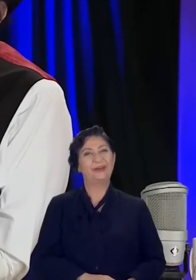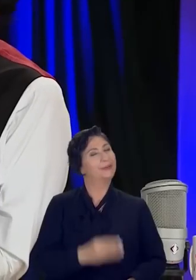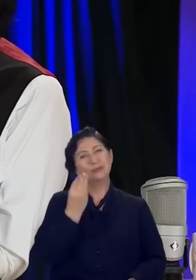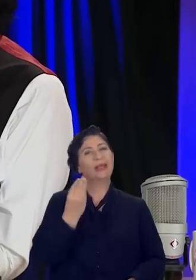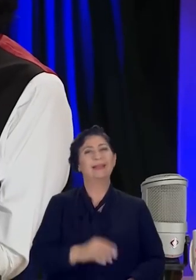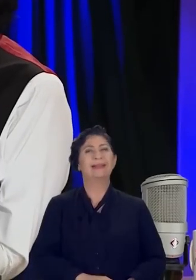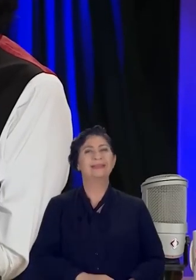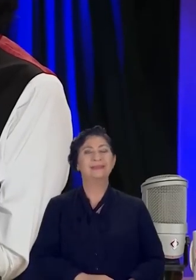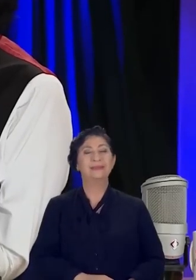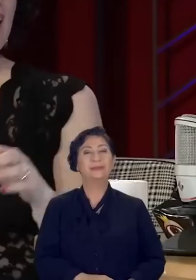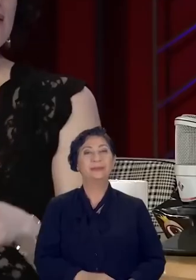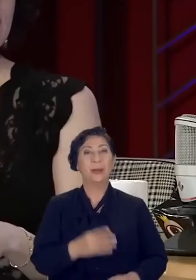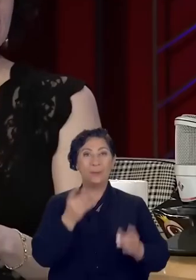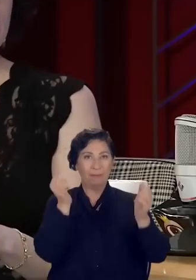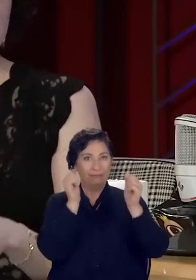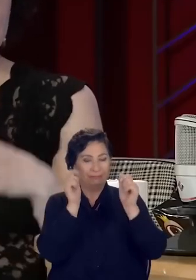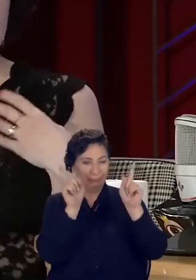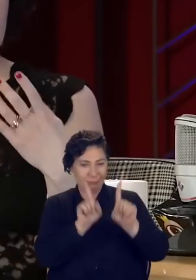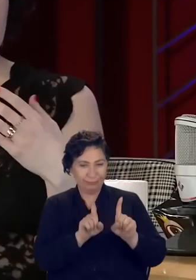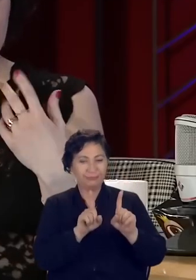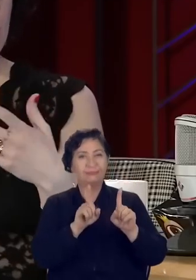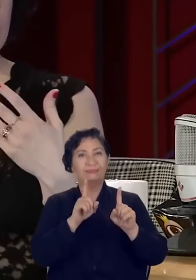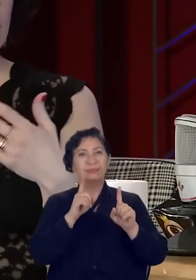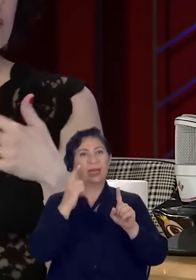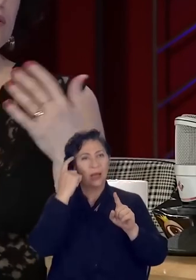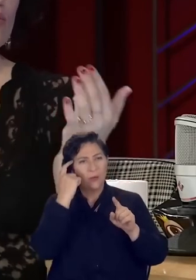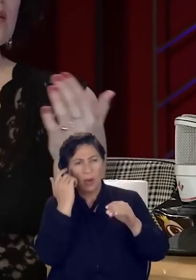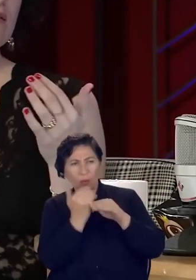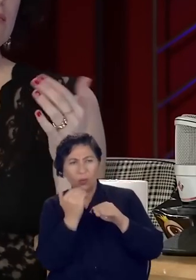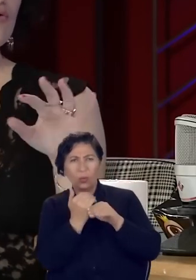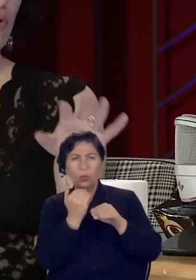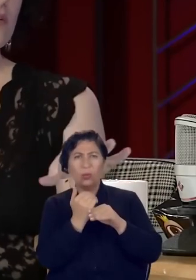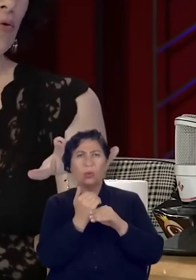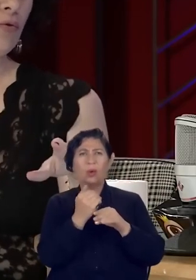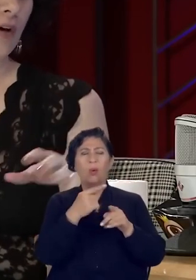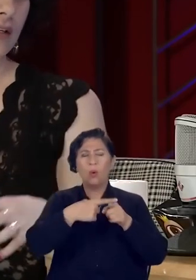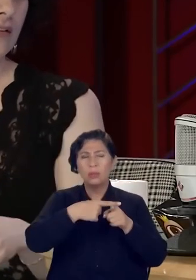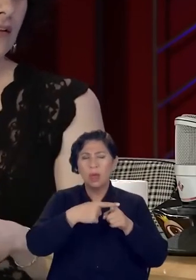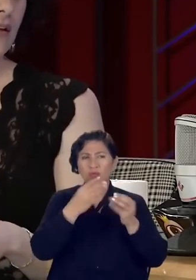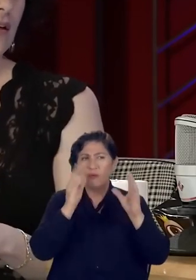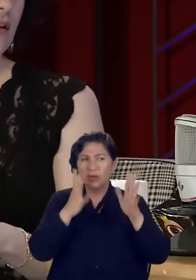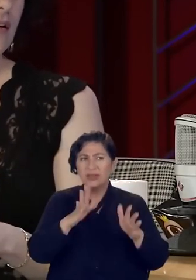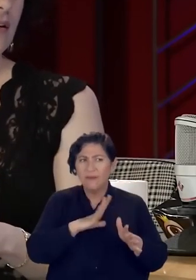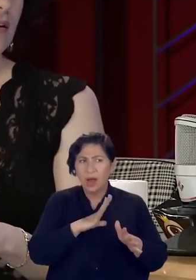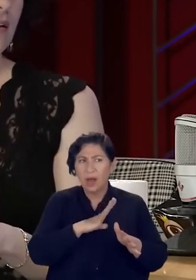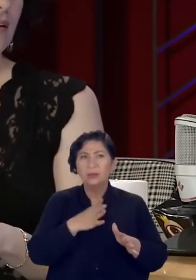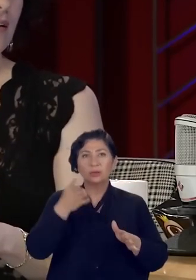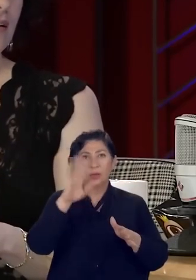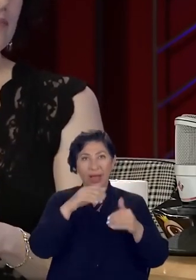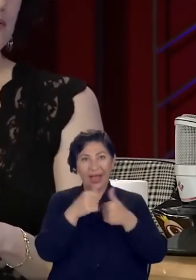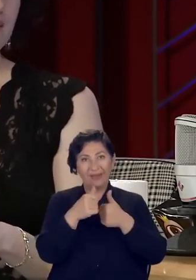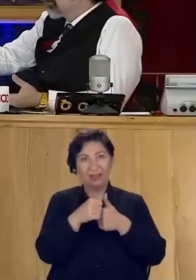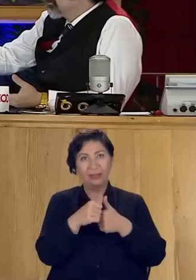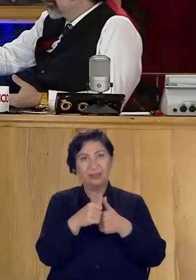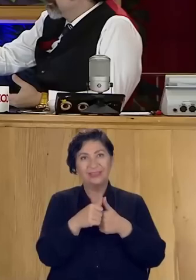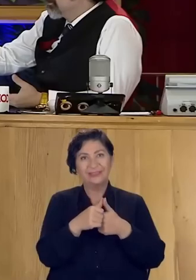Biz bir araya geldik ve kafa yapılarımızın ve müzik zevklerimizin çok ortak olduğunu fark ettik. Ondan sonrası evlilik